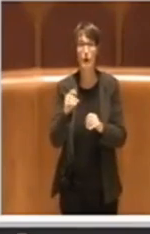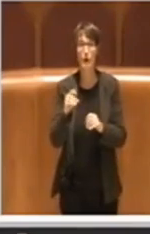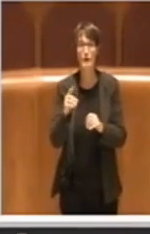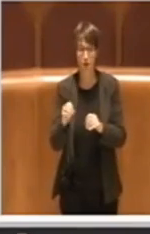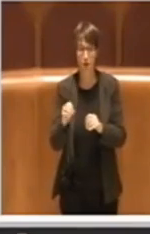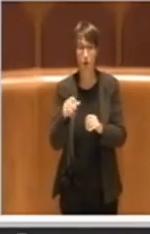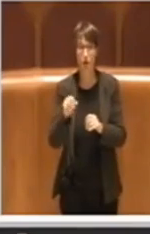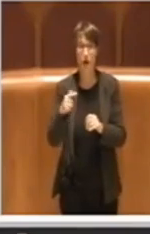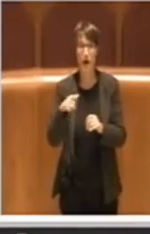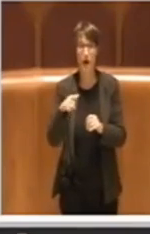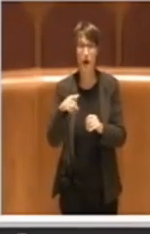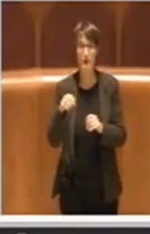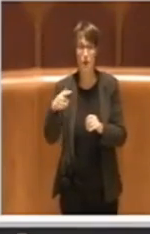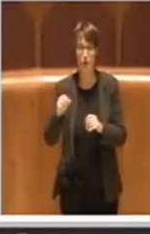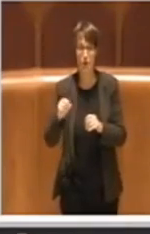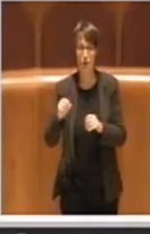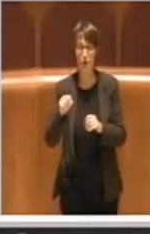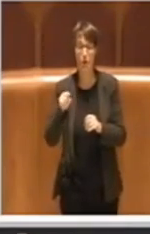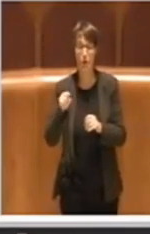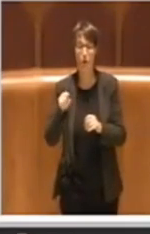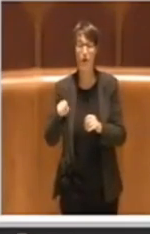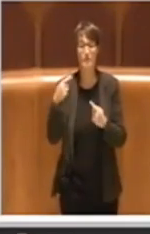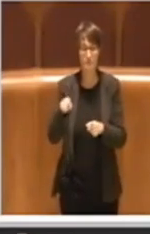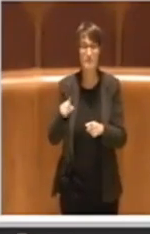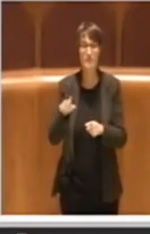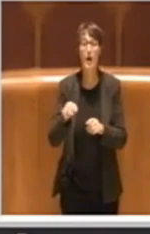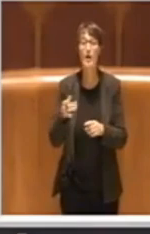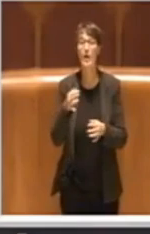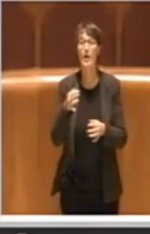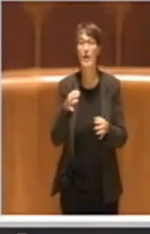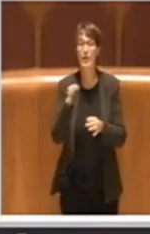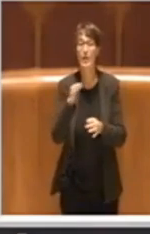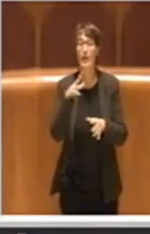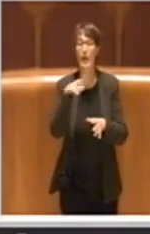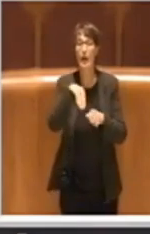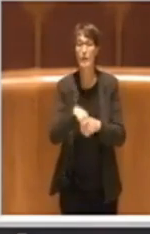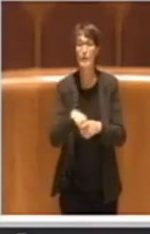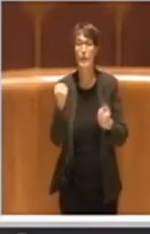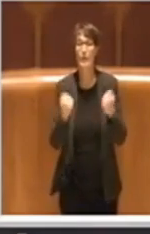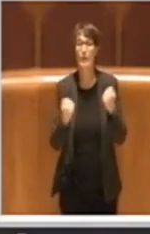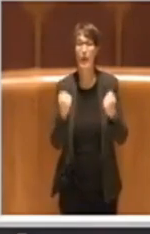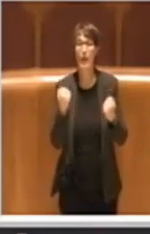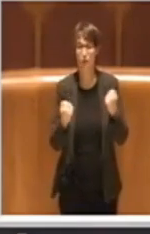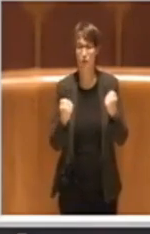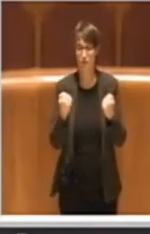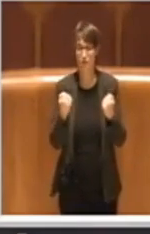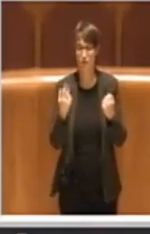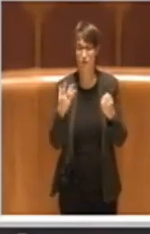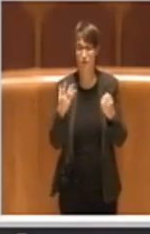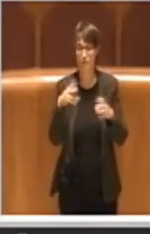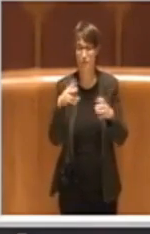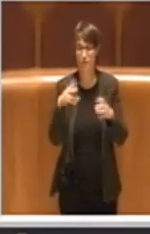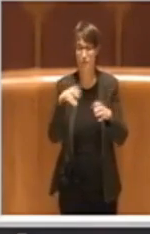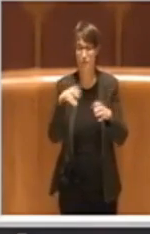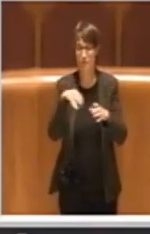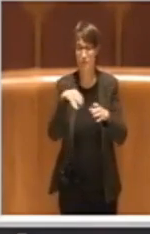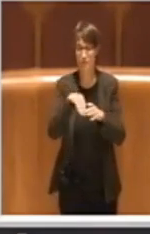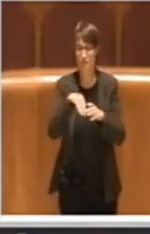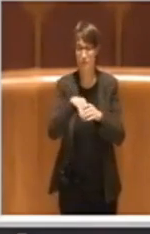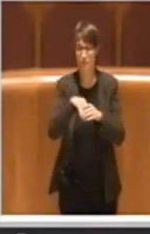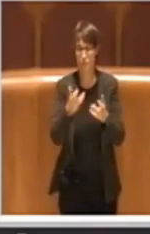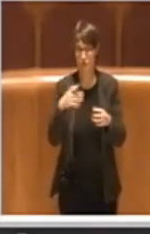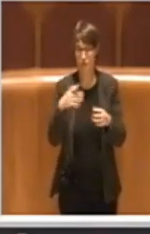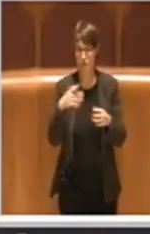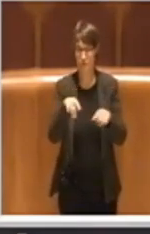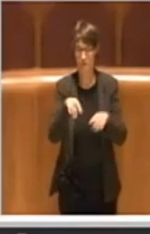i veicoli con motori a combustione interna che determinano questo stato qua ovviamente e in particolare per quanto